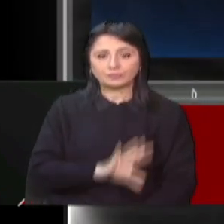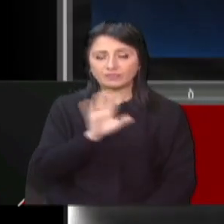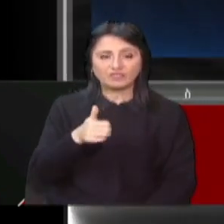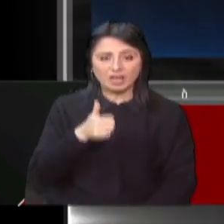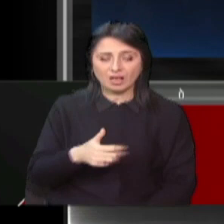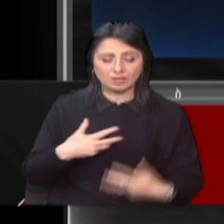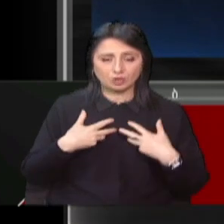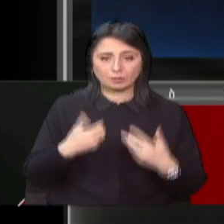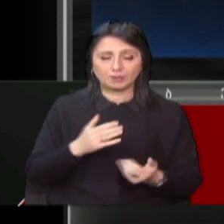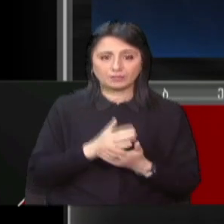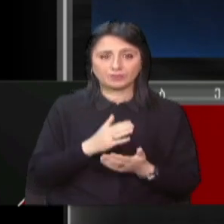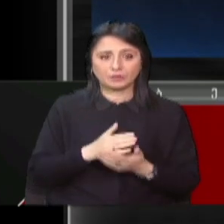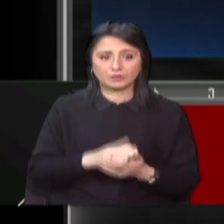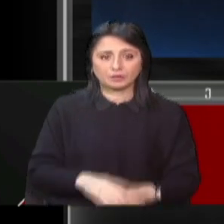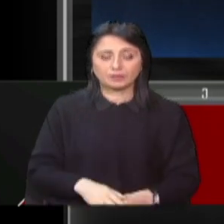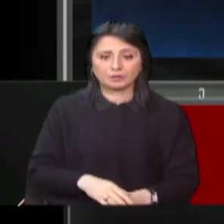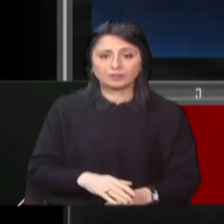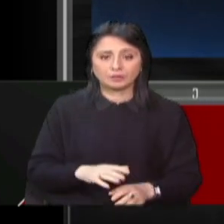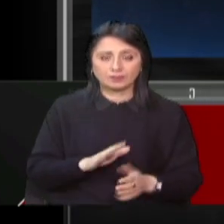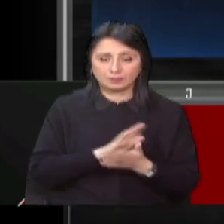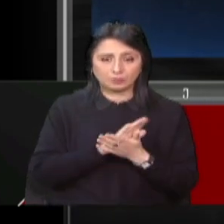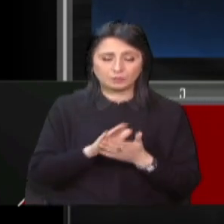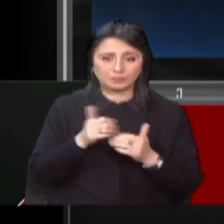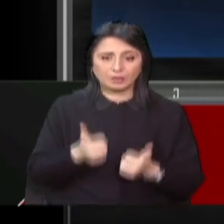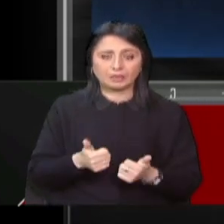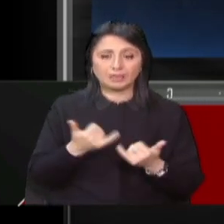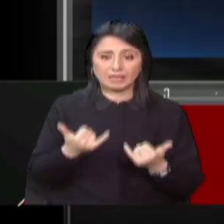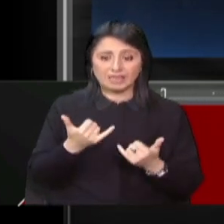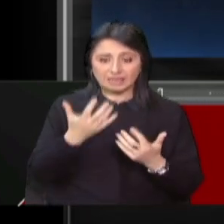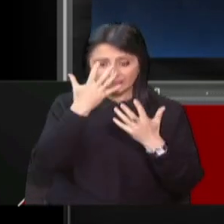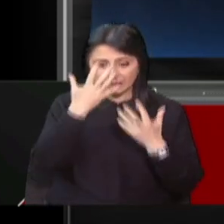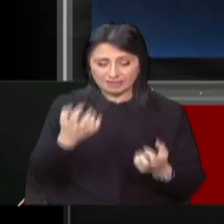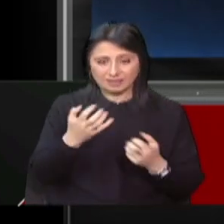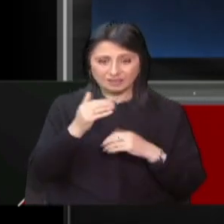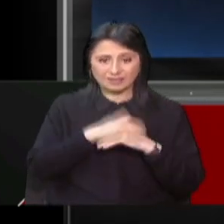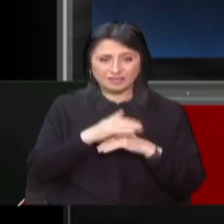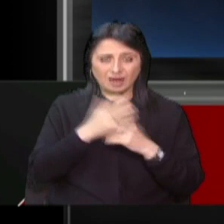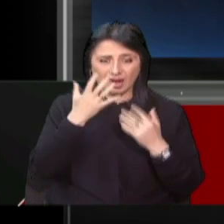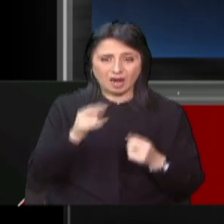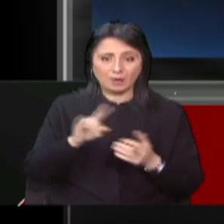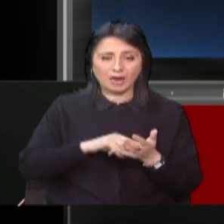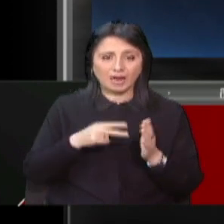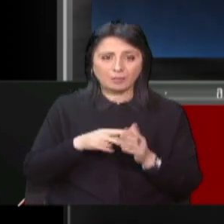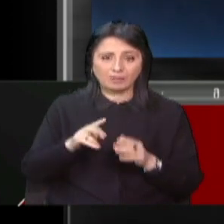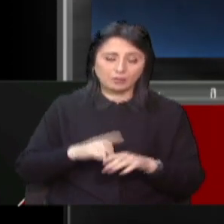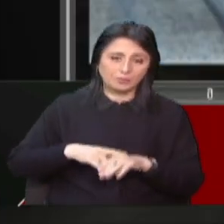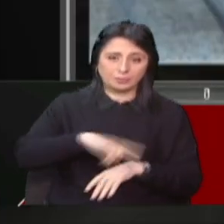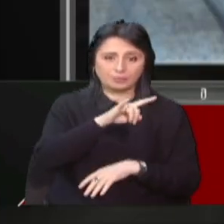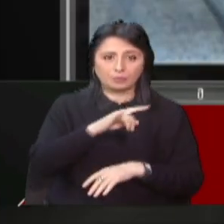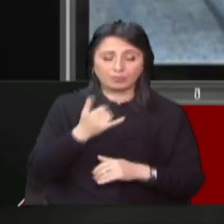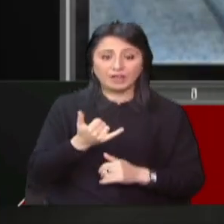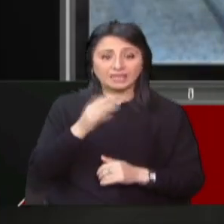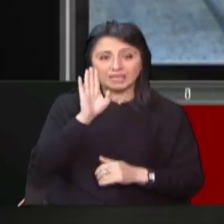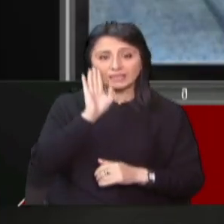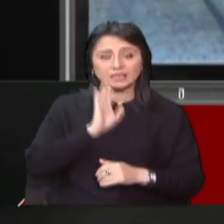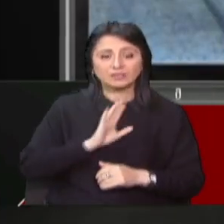არის, ჩამწელად, უბრალოდ დაღლილები არიან და დღეს ქვიან საღამოს იგებება მათი კაიროდან გამოფრენა. დღეს